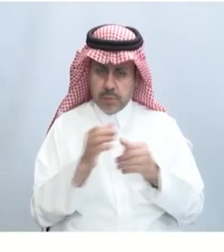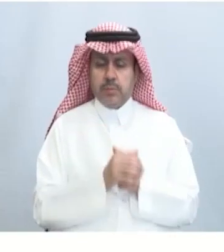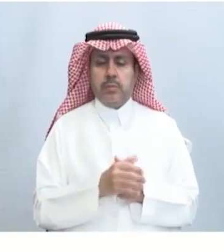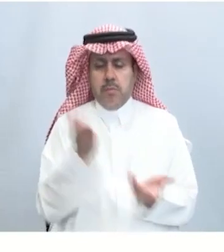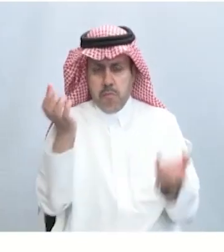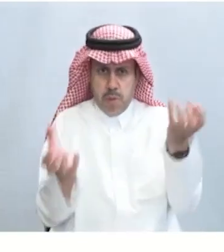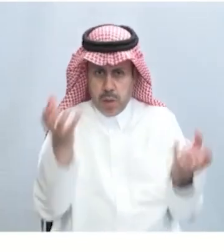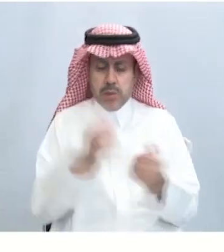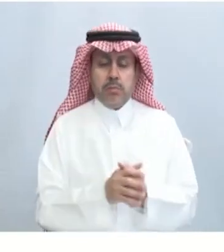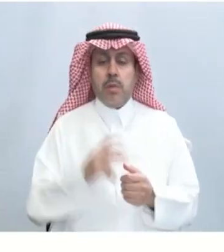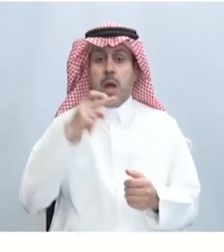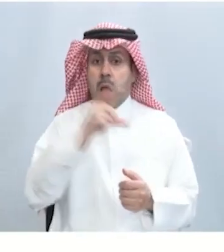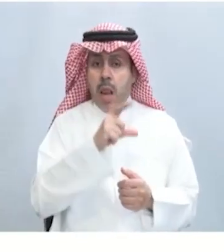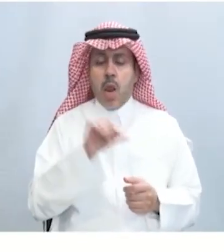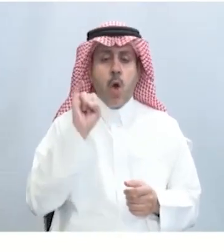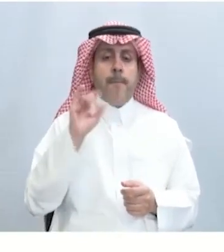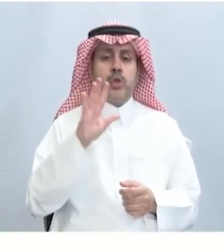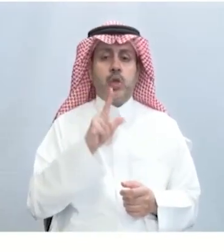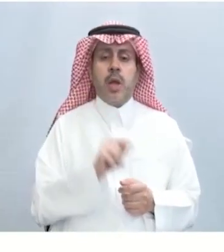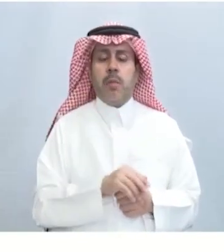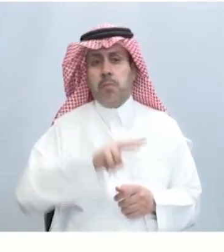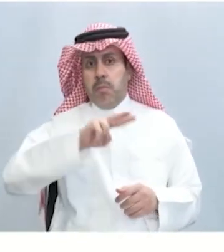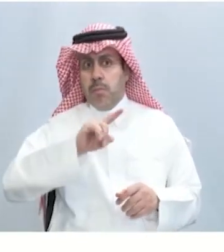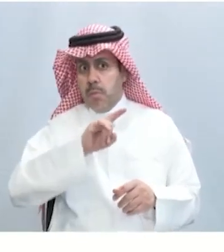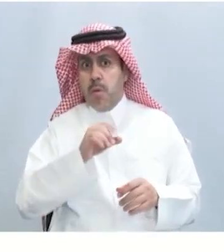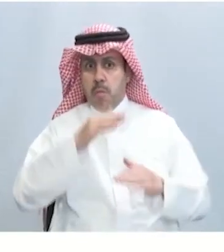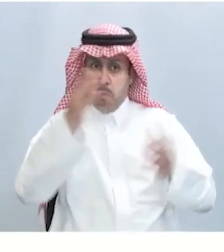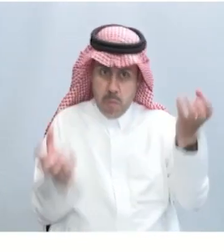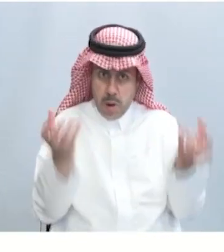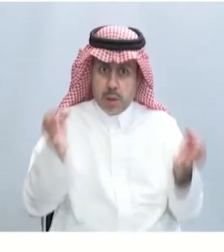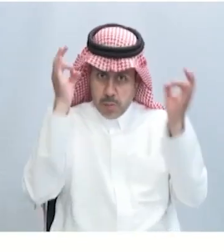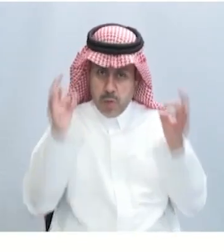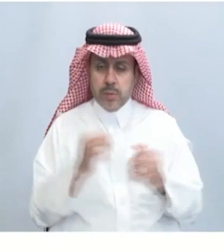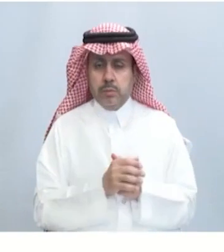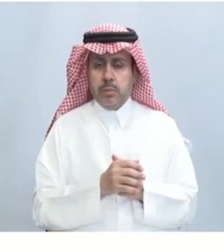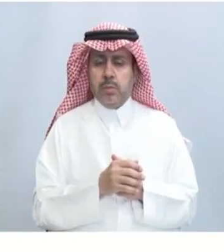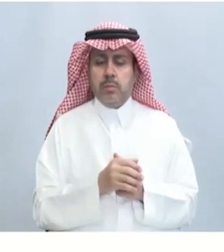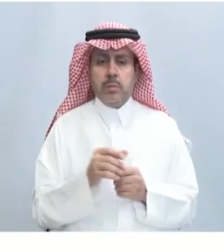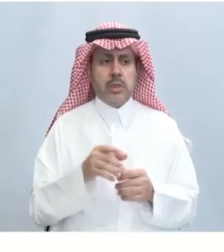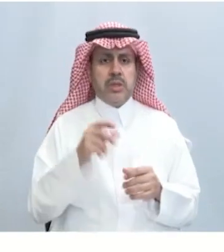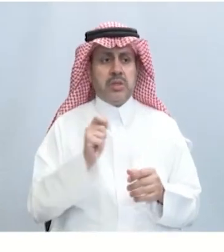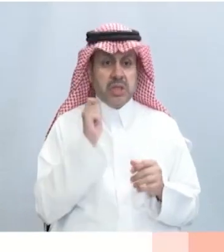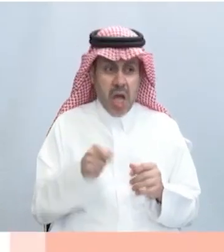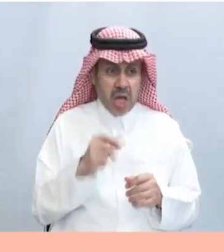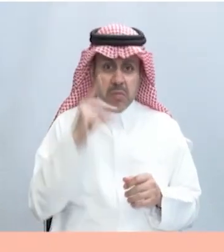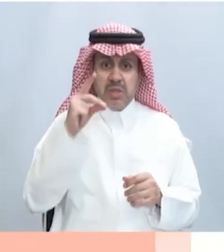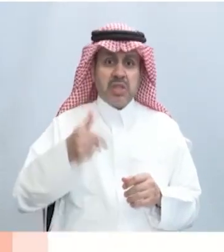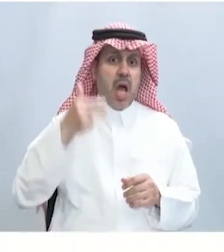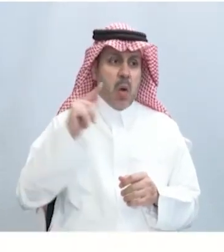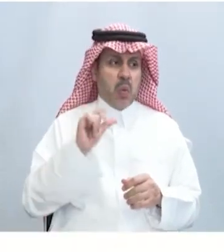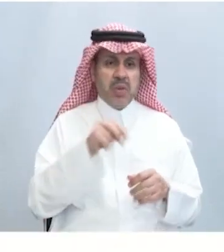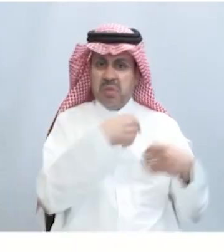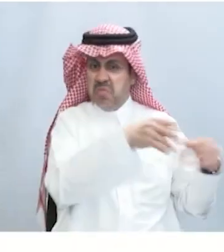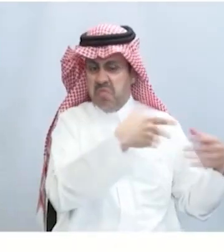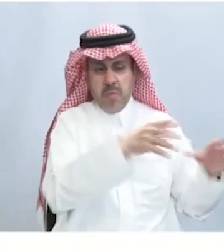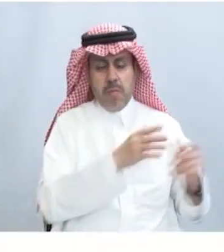ويحلون مشكلاتهم بما لا يتنا ف مع شرع الله فلا عذر لاحد في التحاكم الى الطاغوت بعد اقامه من يتحاكم